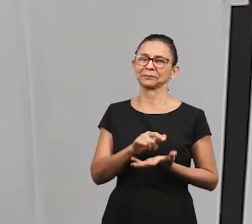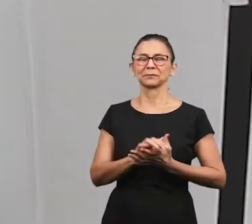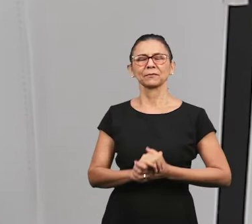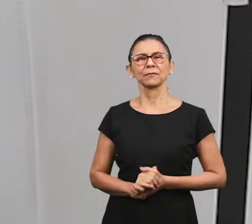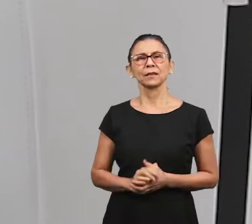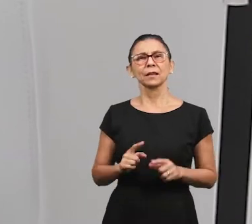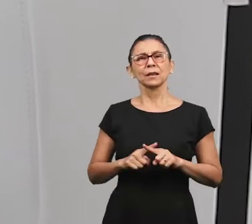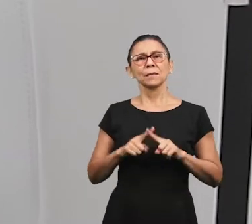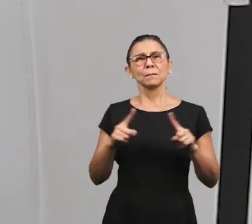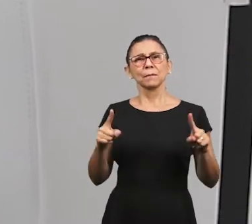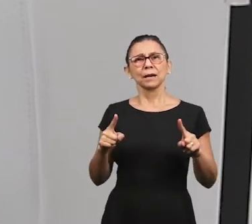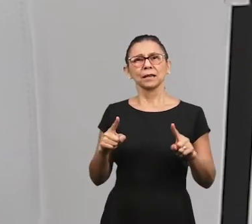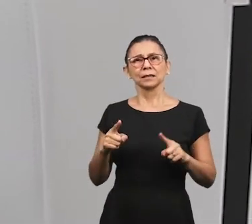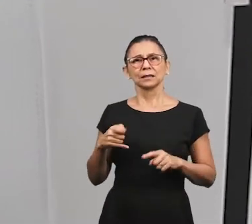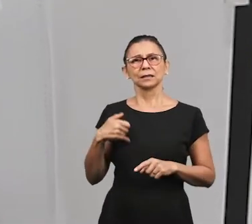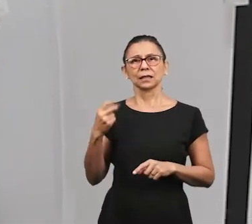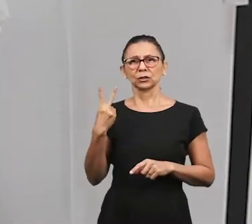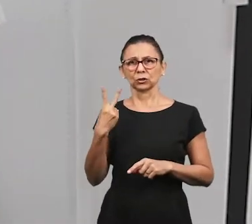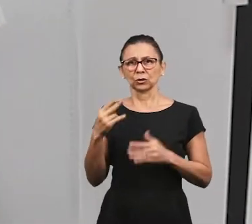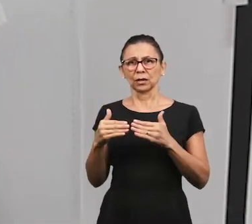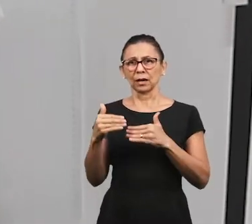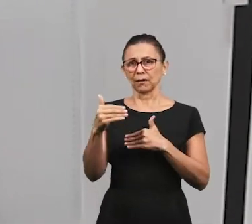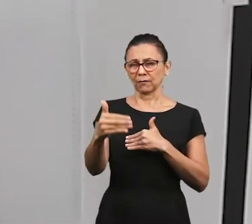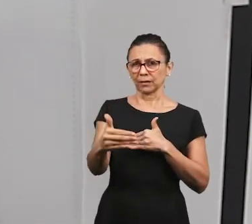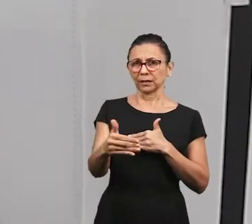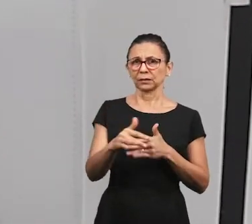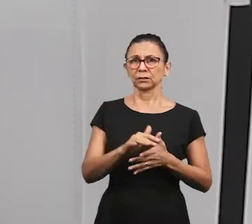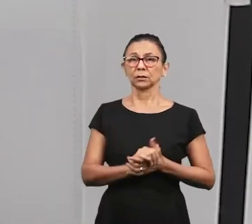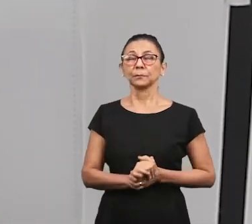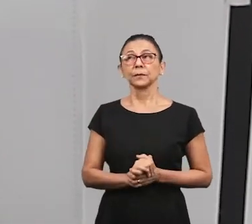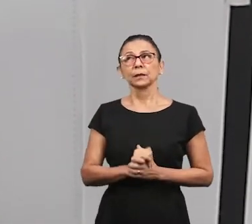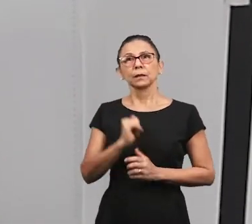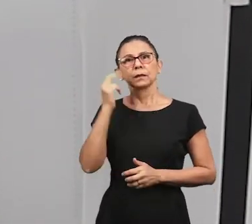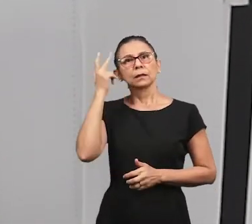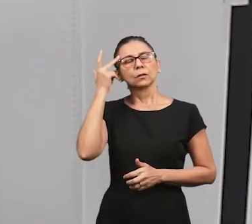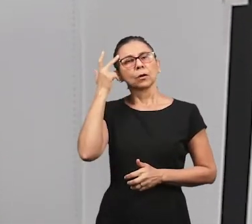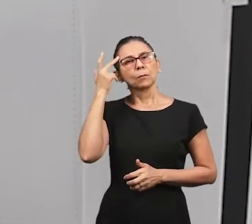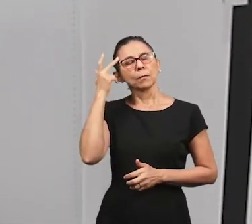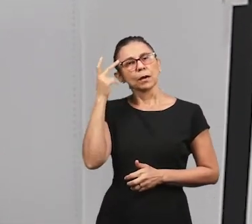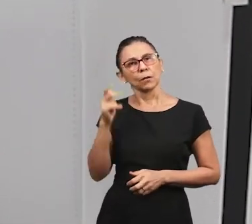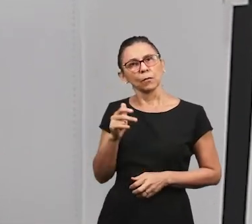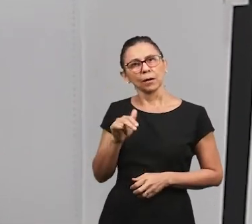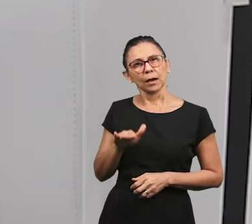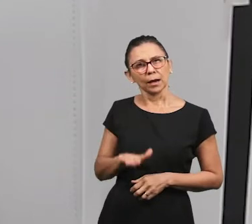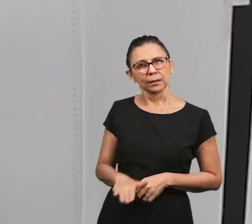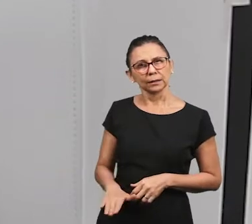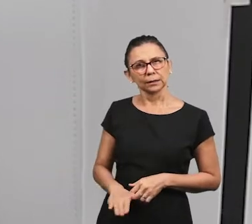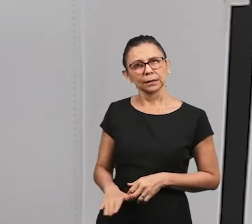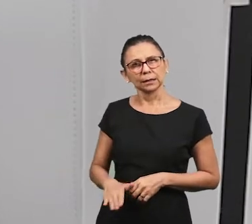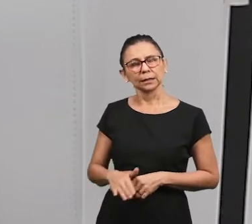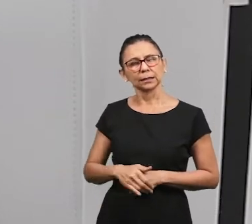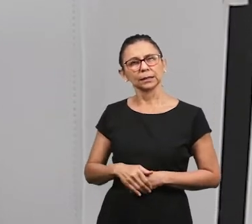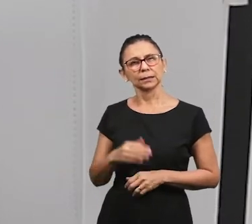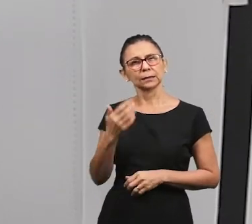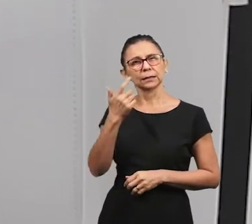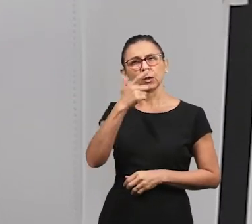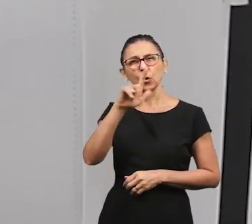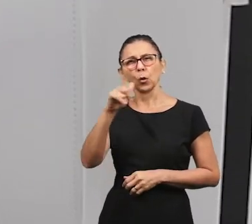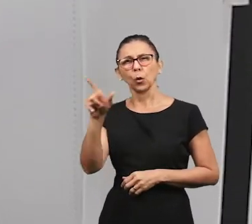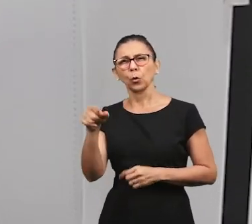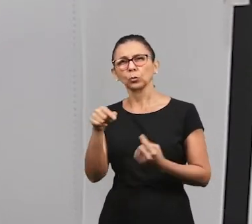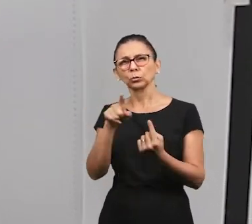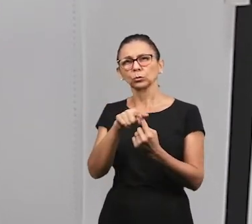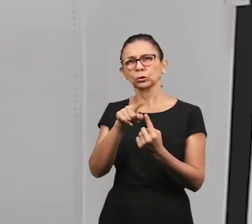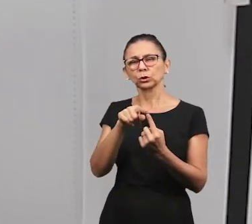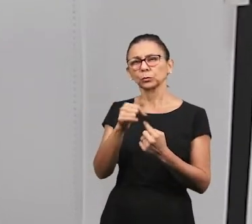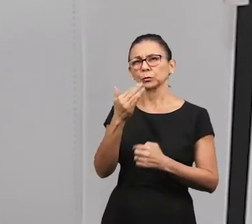мясо и, иными словами, натуральная пища. Но начиная с